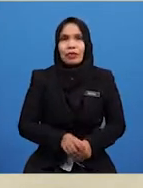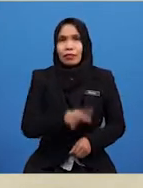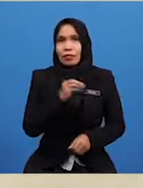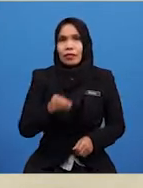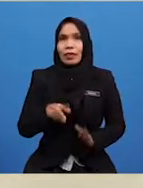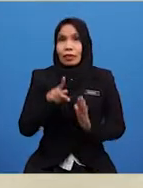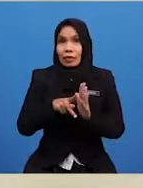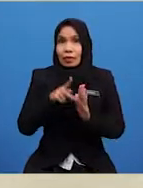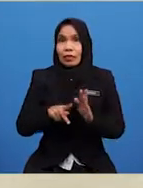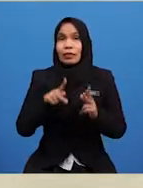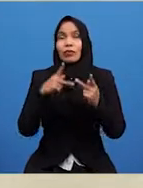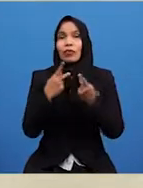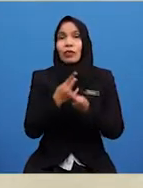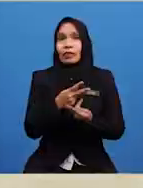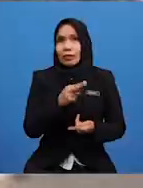kerajaan.